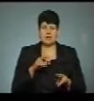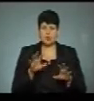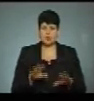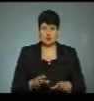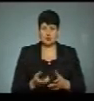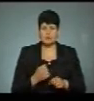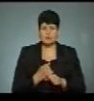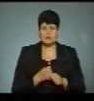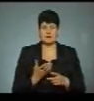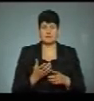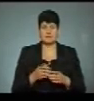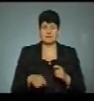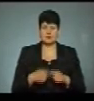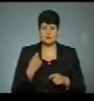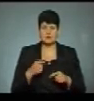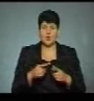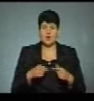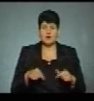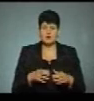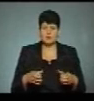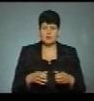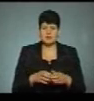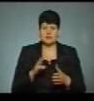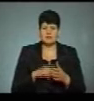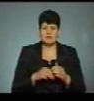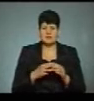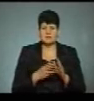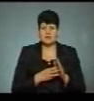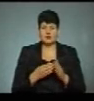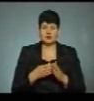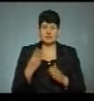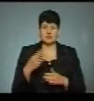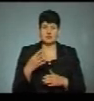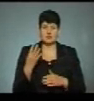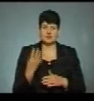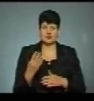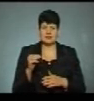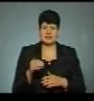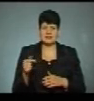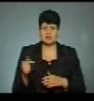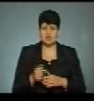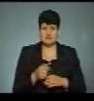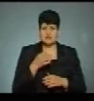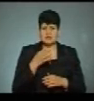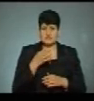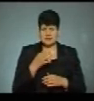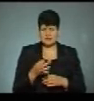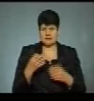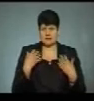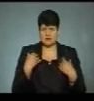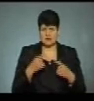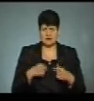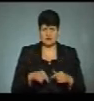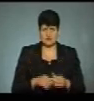Вчинення злочину організованою групою. За це передбачений штраф від 17 до 34 тисяч гривень, каже начальник відділу детективів Нацполіції області